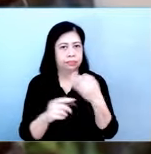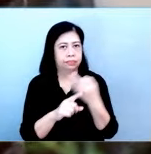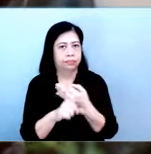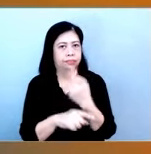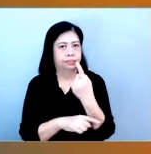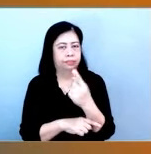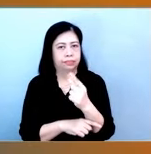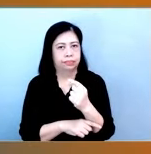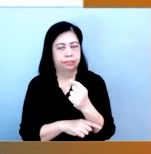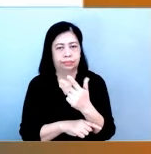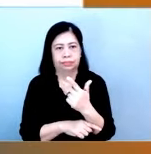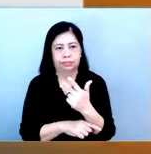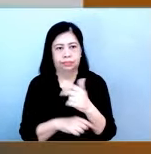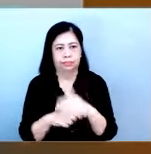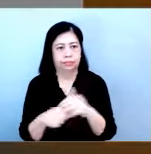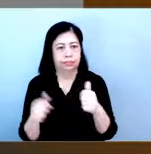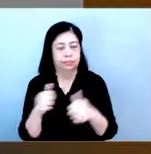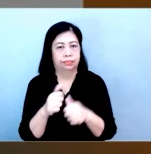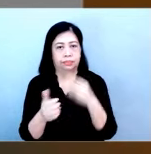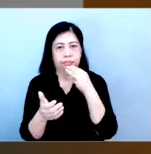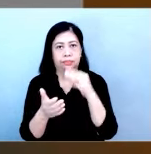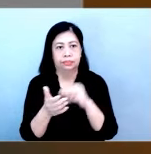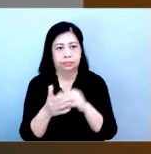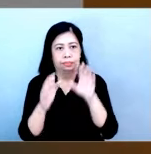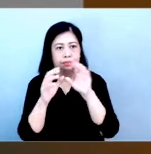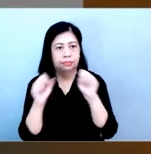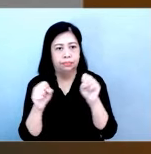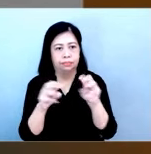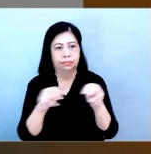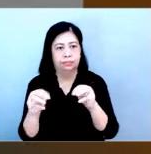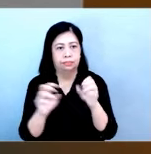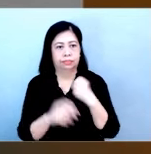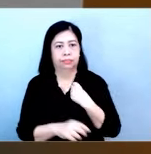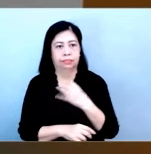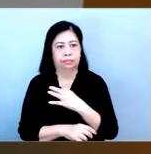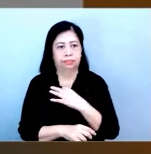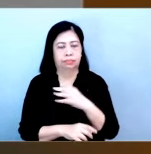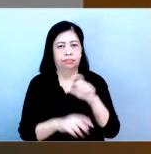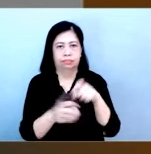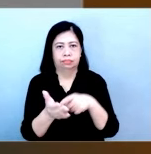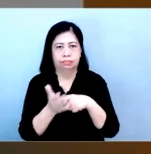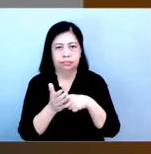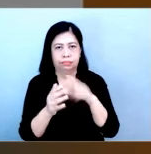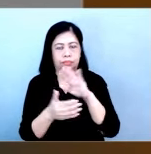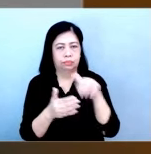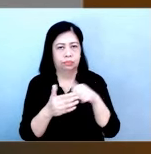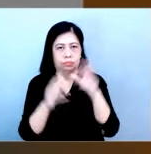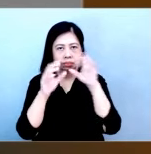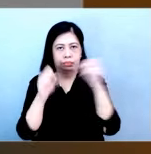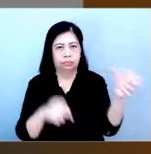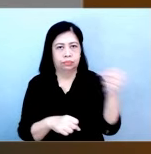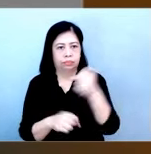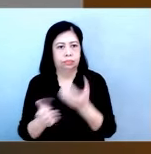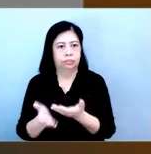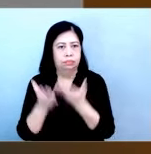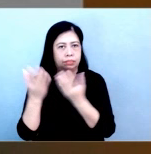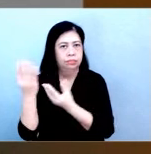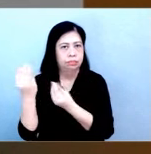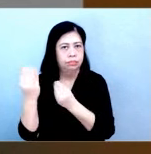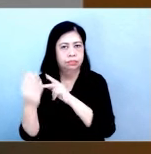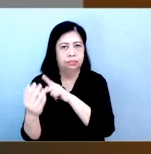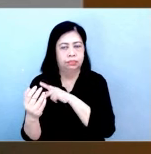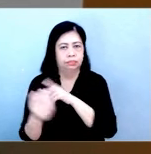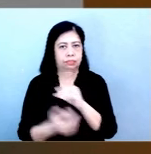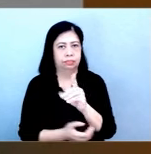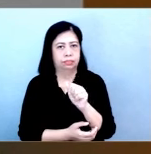1, 2023. Sa ilalim ng memorandum ng presidential management staff, inoobliga mga presidential appointee na mag-submit ng updated personal data